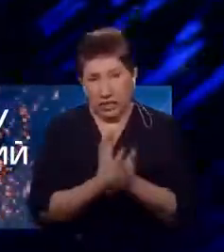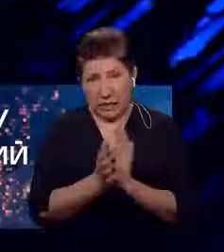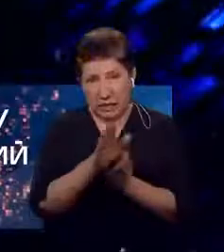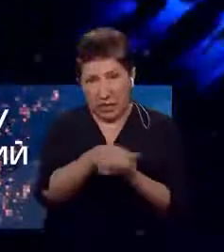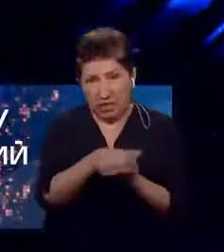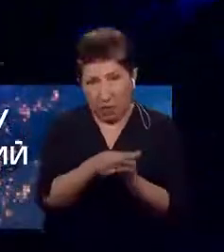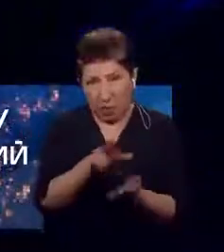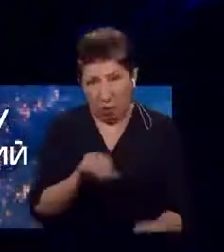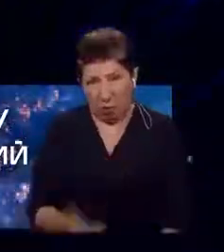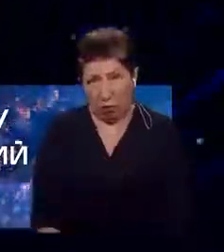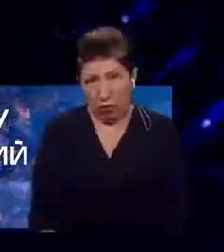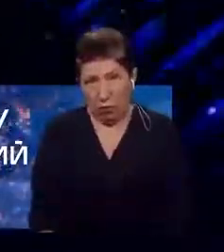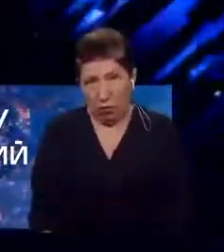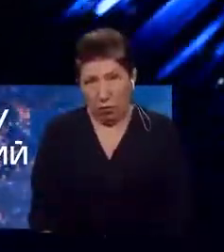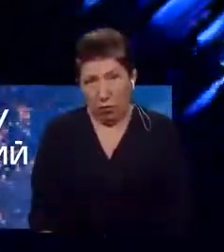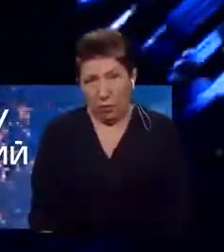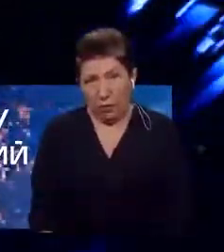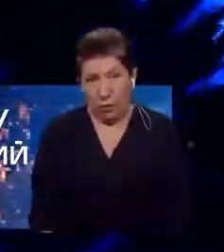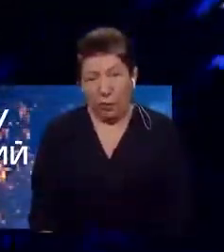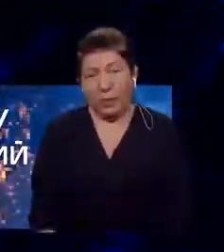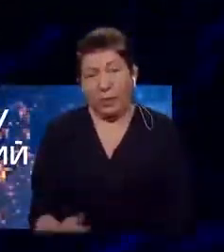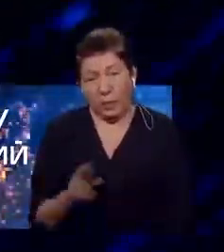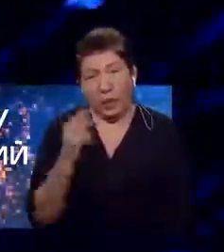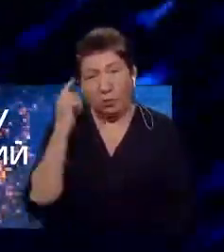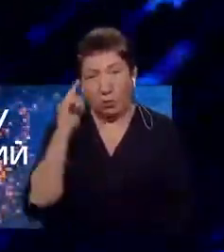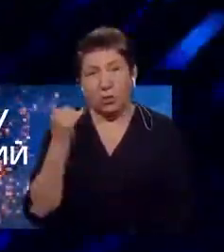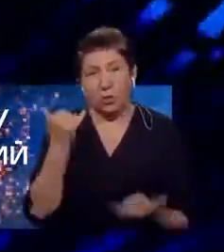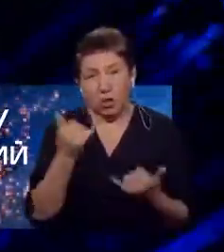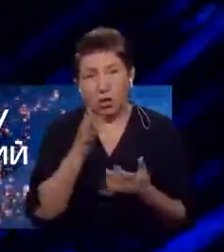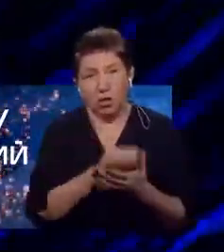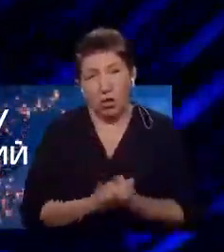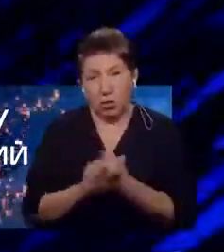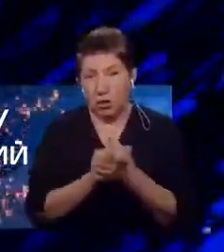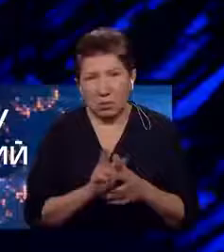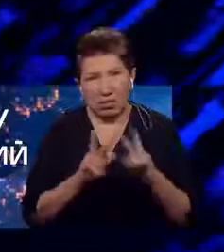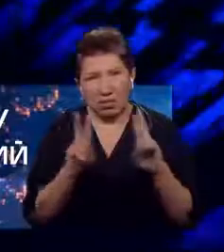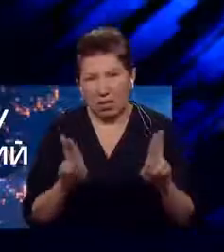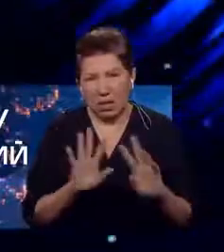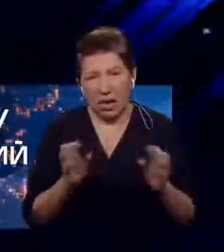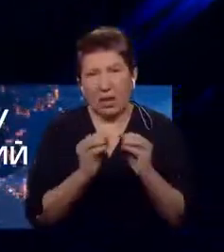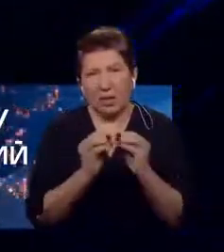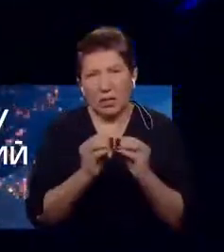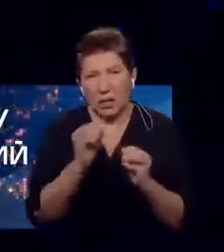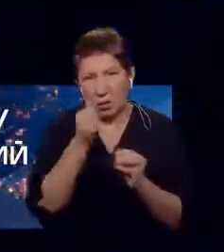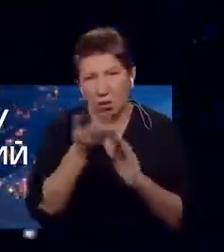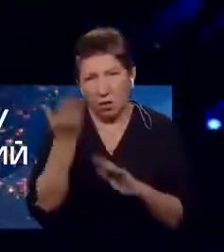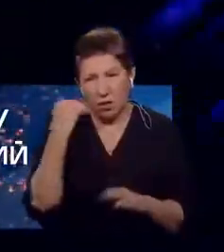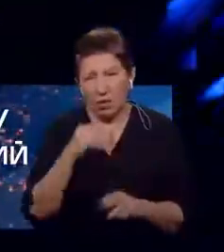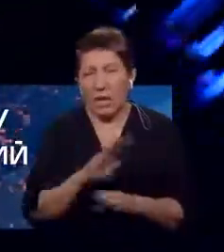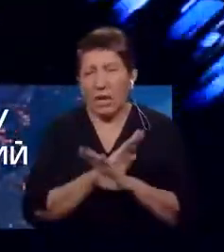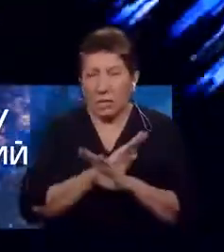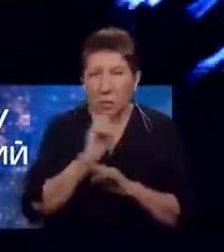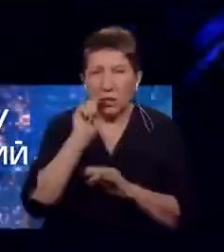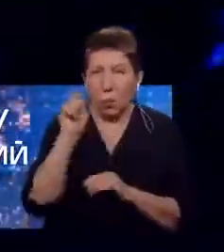цій мишоловці. Але я думаю, що сьогоднішнє суспільство уже не те, що було 10 років тому назад. Смерті